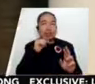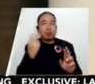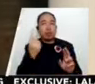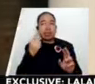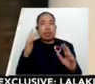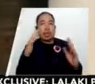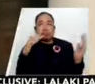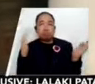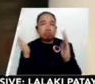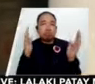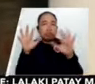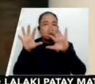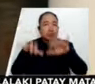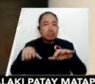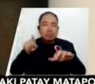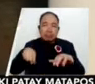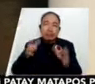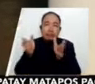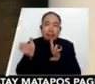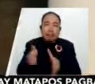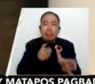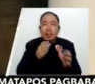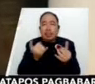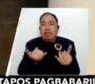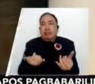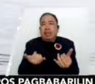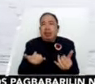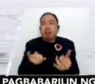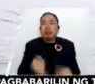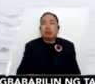dapat paghandaan sa mga panahon na ito.